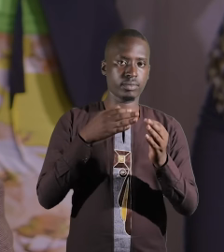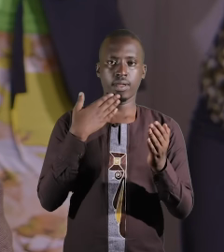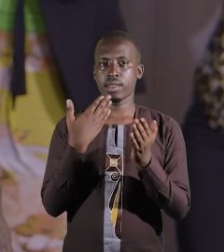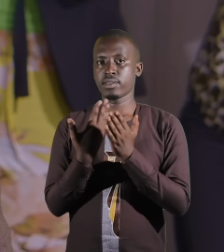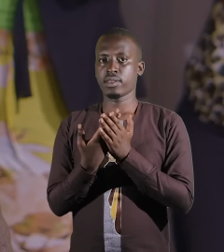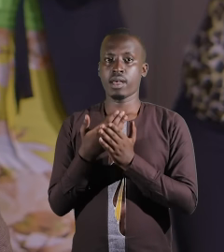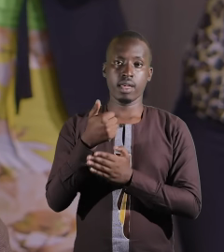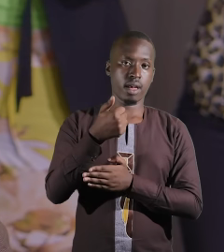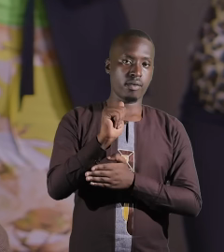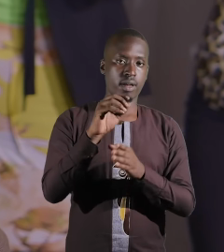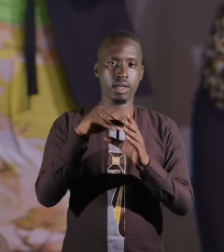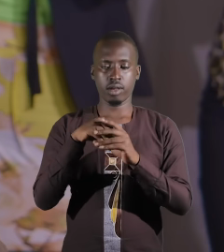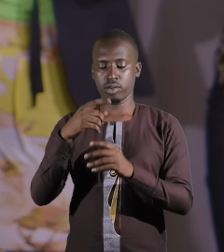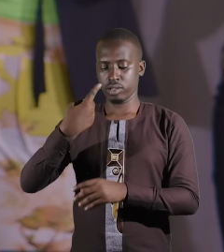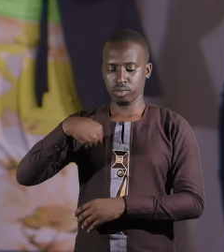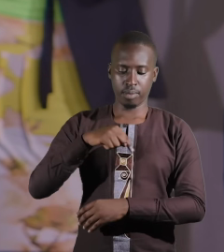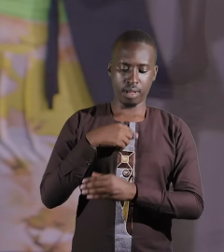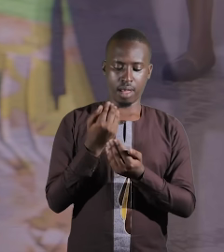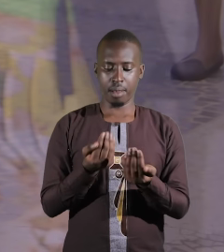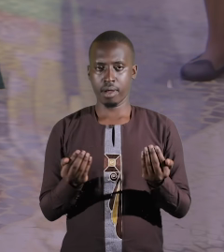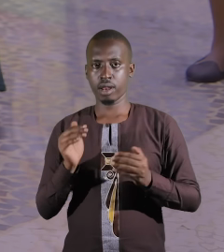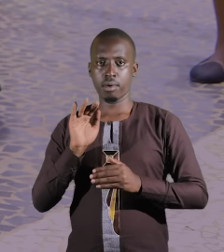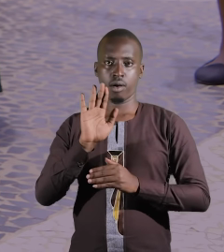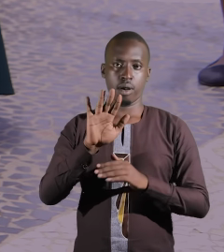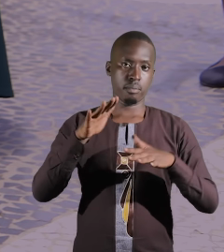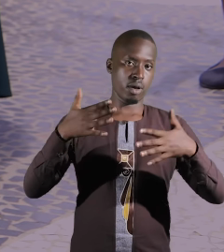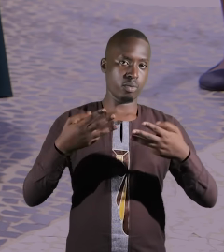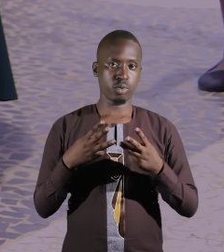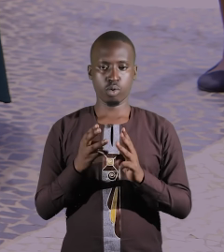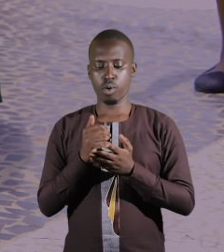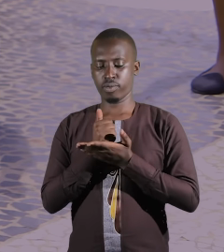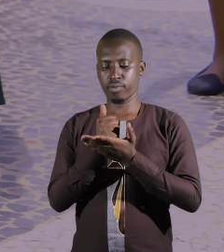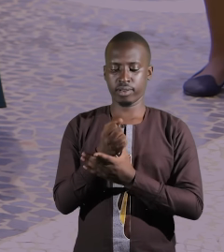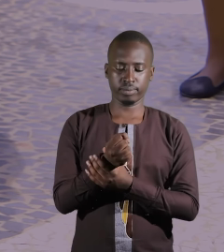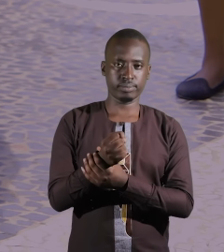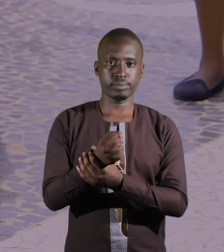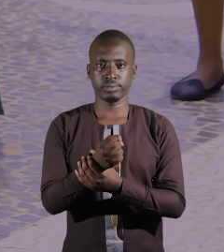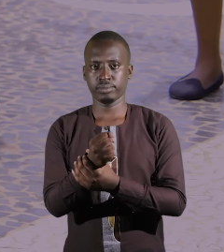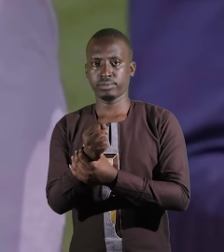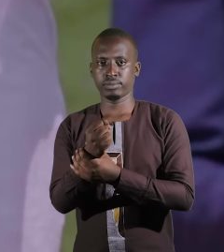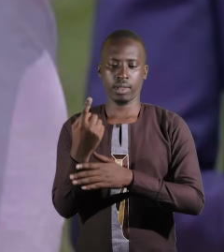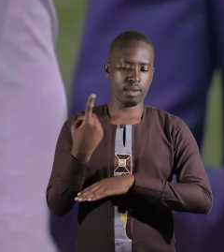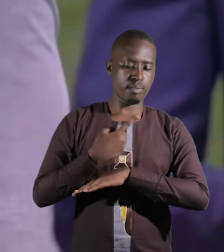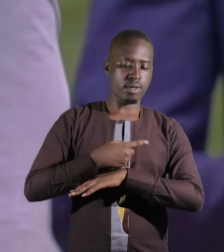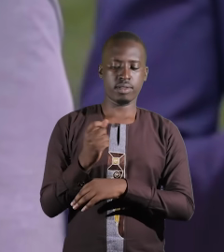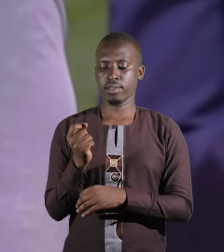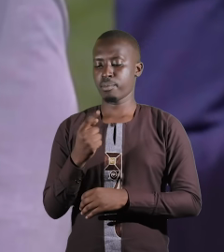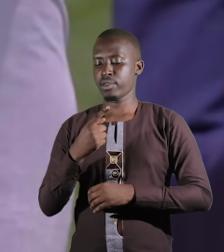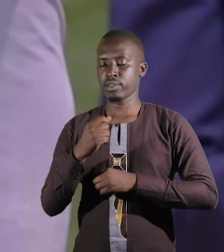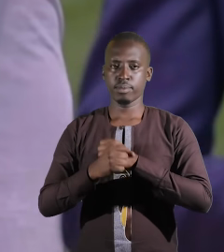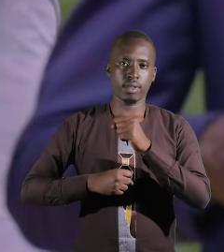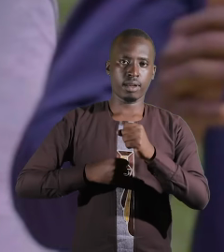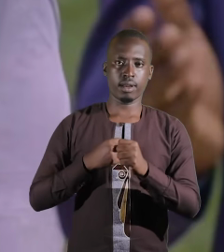ineza yewe kuri twa bana bawe mbega ukuntu wadufasha uraturandata iminsi